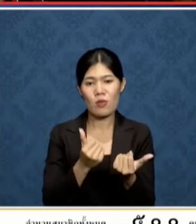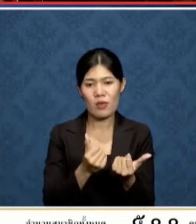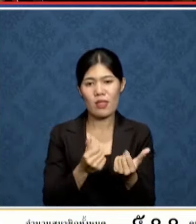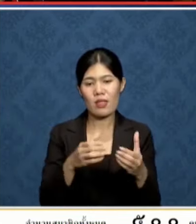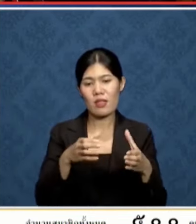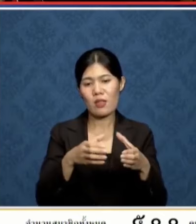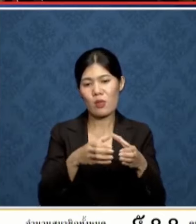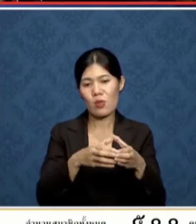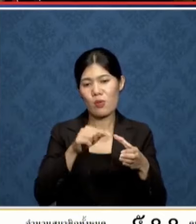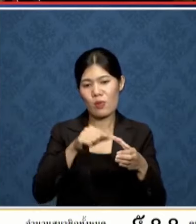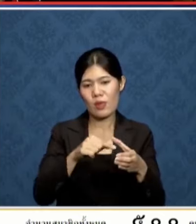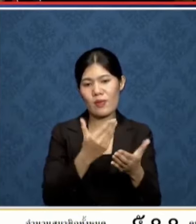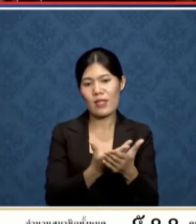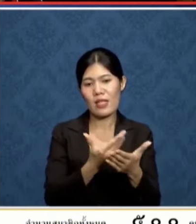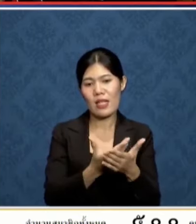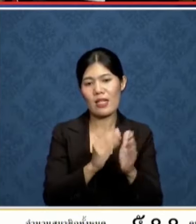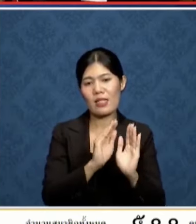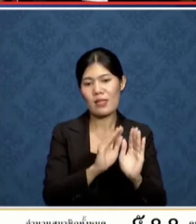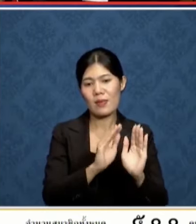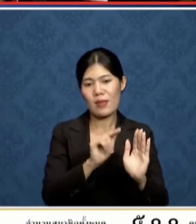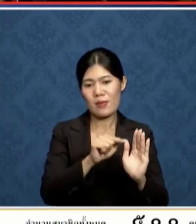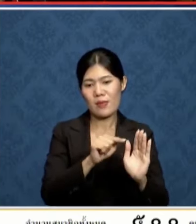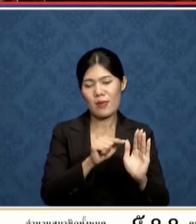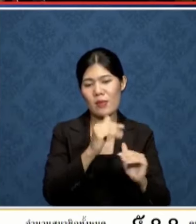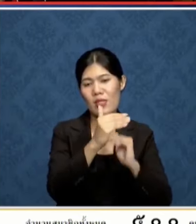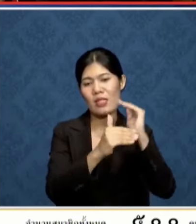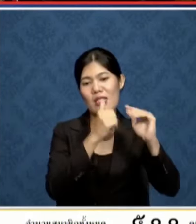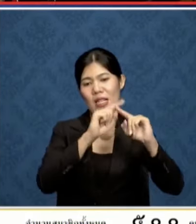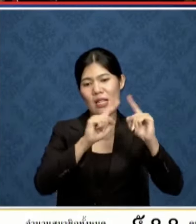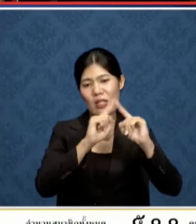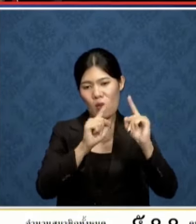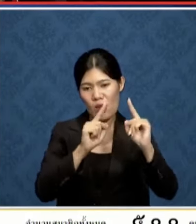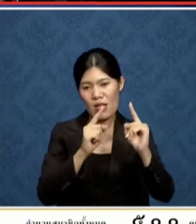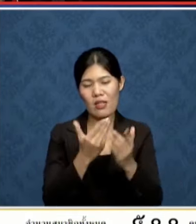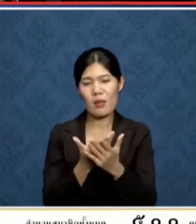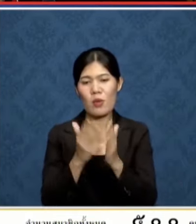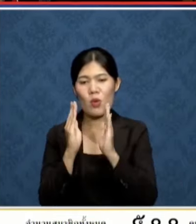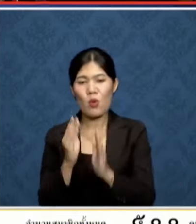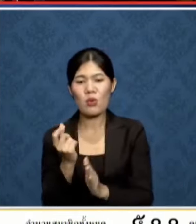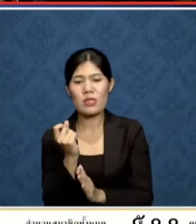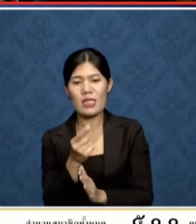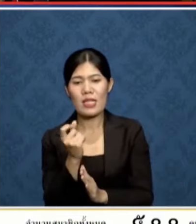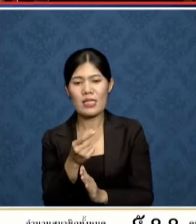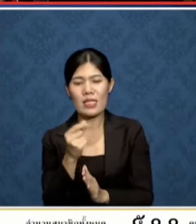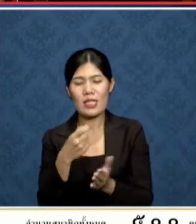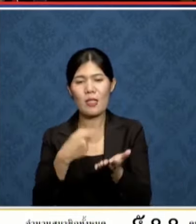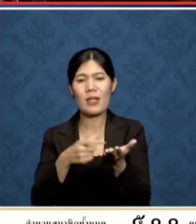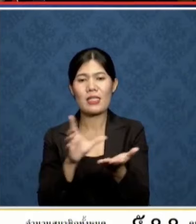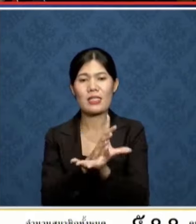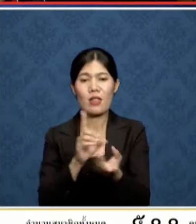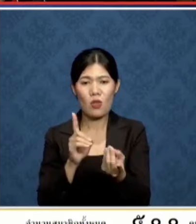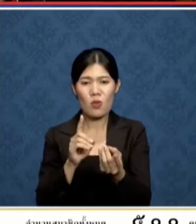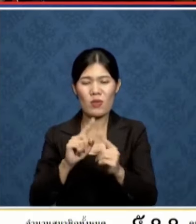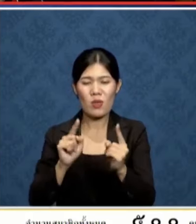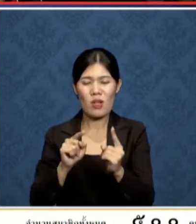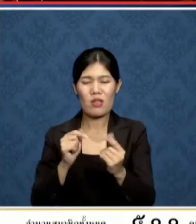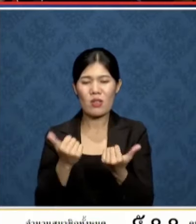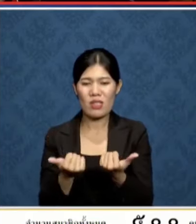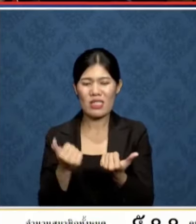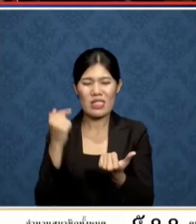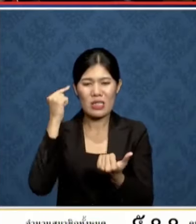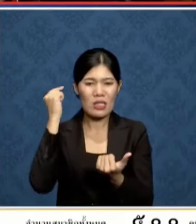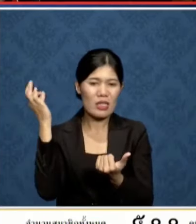โตไม่ใช่มัวแต่พูดกันว่ากองทุนจะเจ๊งกองทุนจะเจ๊งนะครับพูดจนไม่มีใครอยากส่งประกันสังคมแล้วนะครับช่วยได้เยอะนะครับถ้าถ้ารัฐบาลจ่ายหนี้